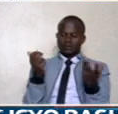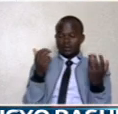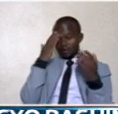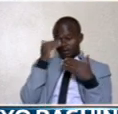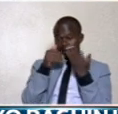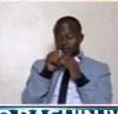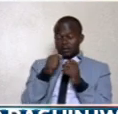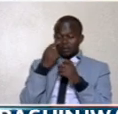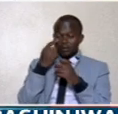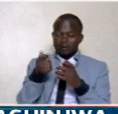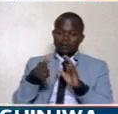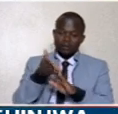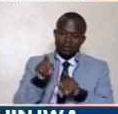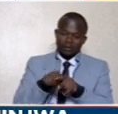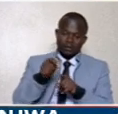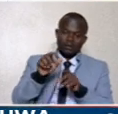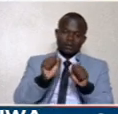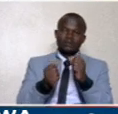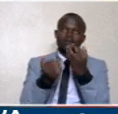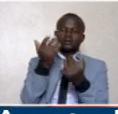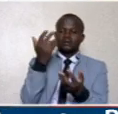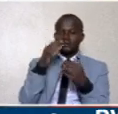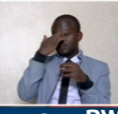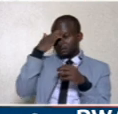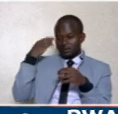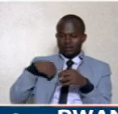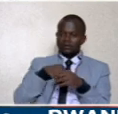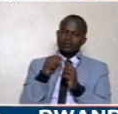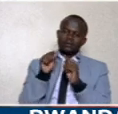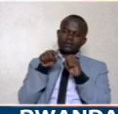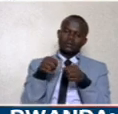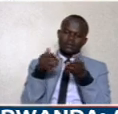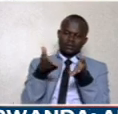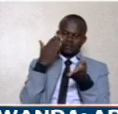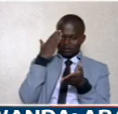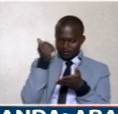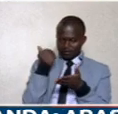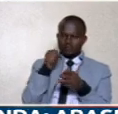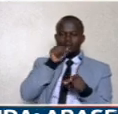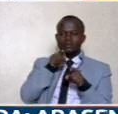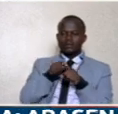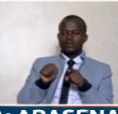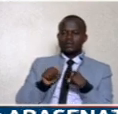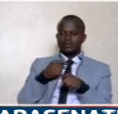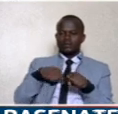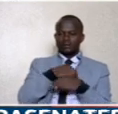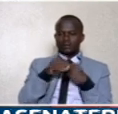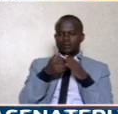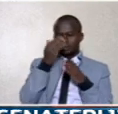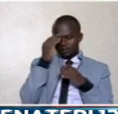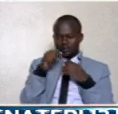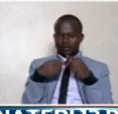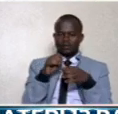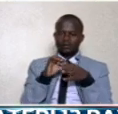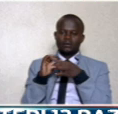kuko ushobora gushiduka nawe yawe yafashwe. Niyo mpamvu turi hano rero kubw'abavandimwe bacu kugira ngo bakomeze